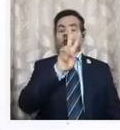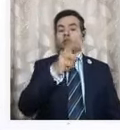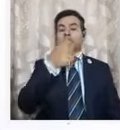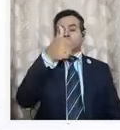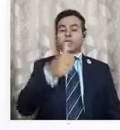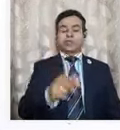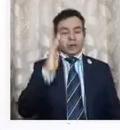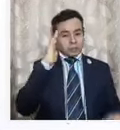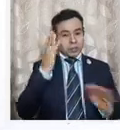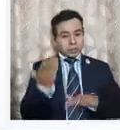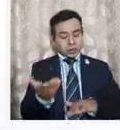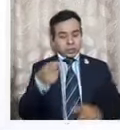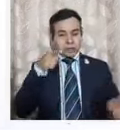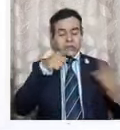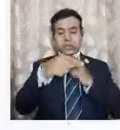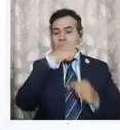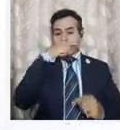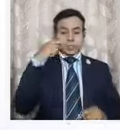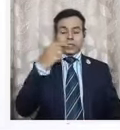শনাক্ত বিবেচনায় মৃত্যুর হার